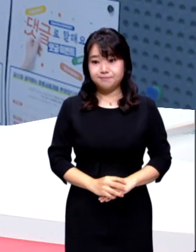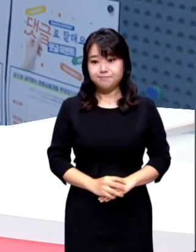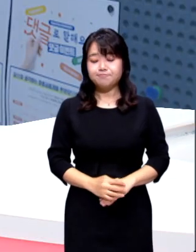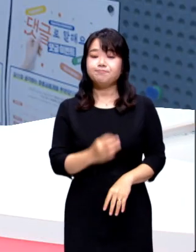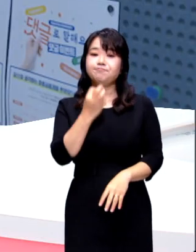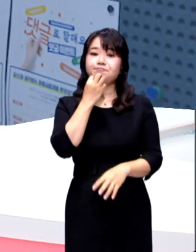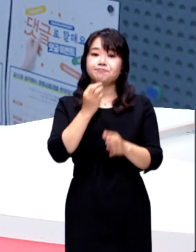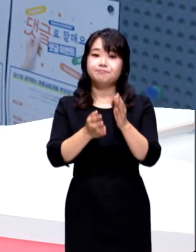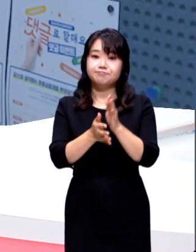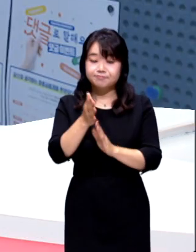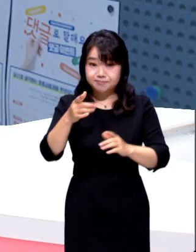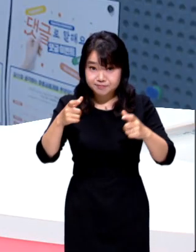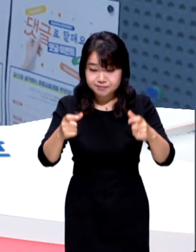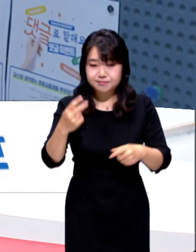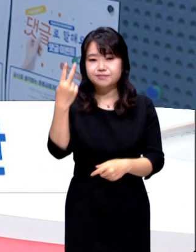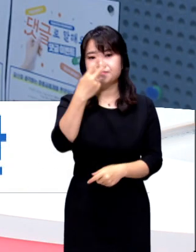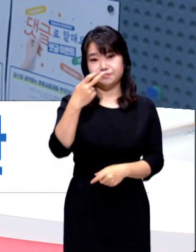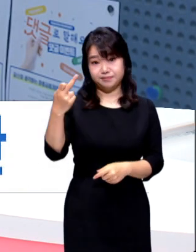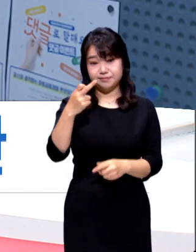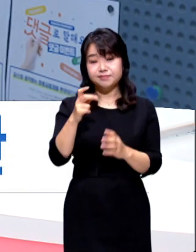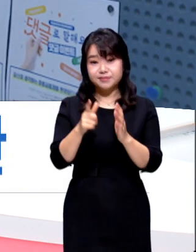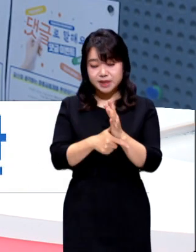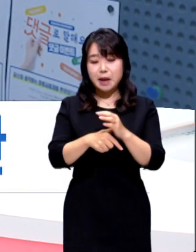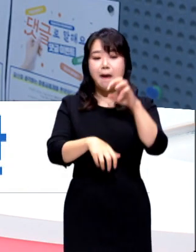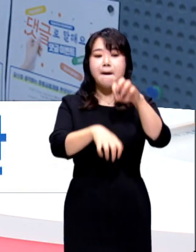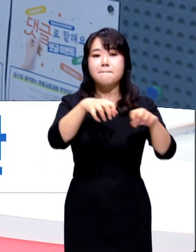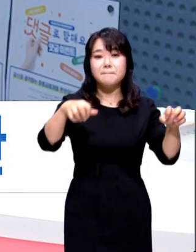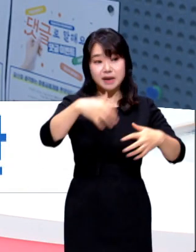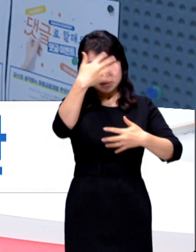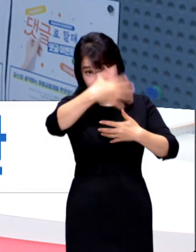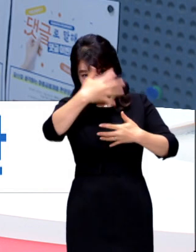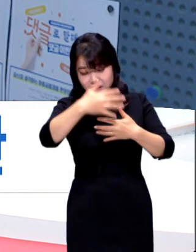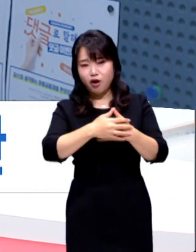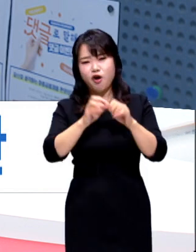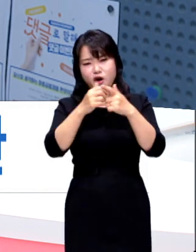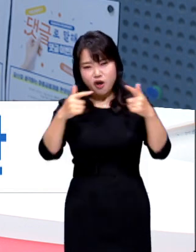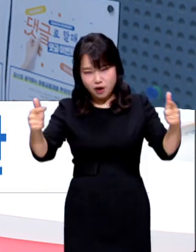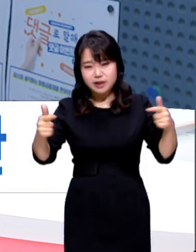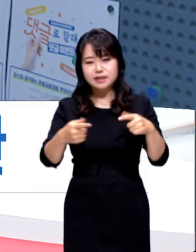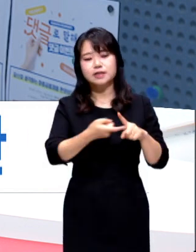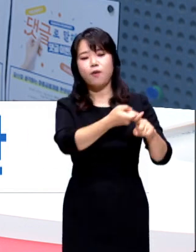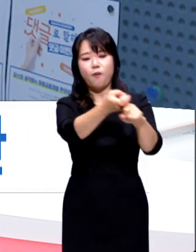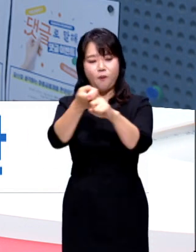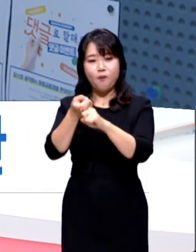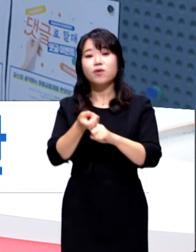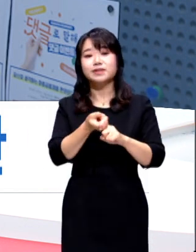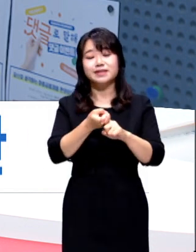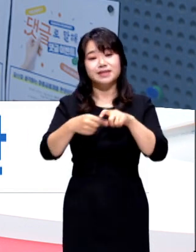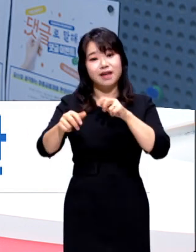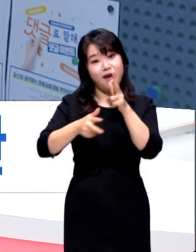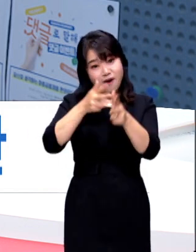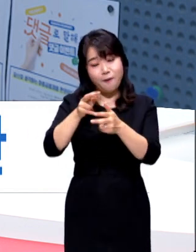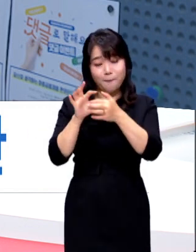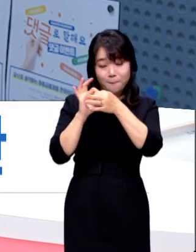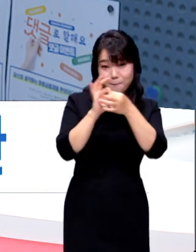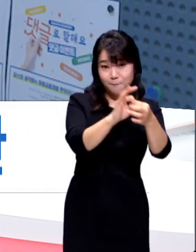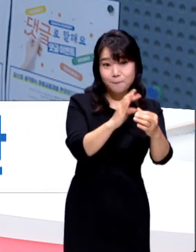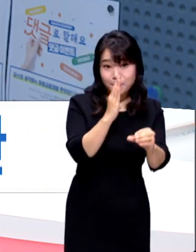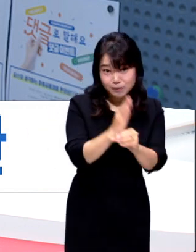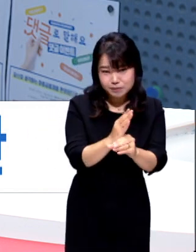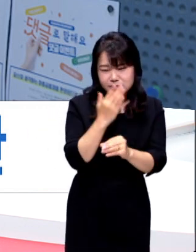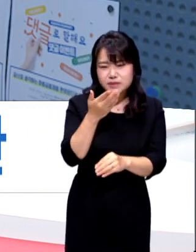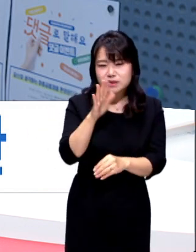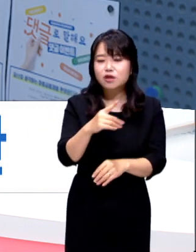네, 서울에서는 지난 2012년부터 마을 미디어와 마을 활력소 등 이 마을 공동체 사업이 운영되고 있습니다. 네,